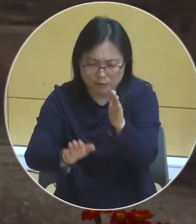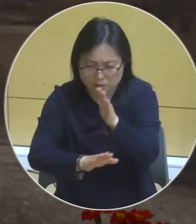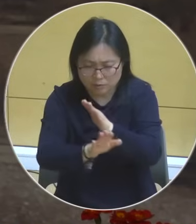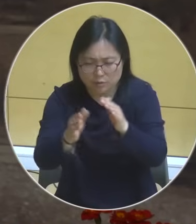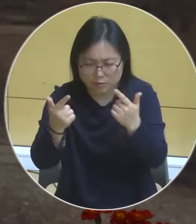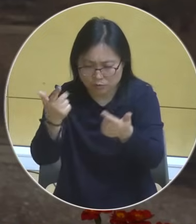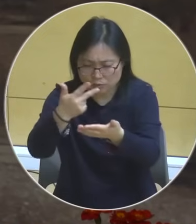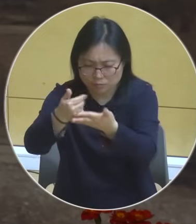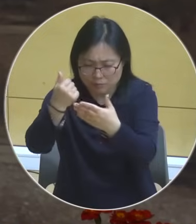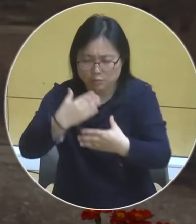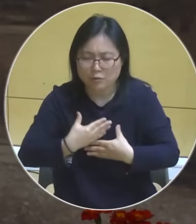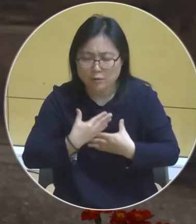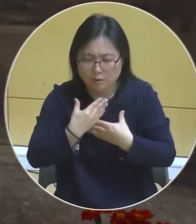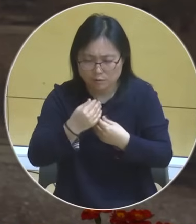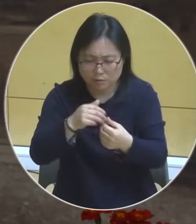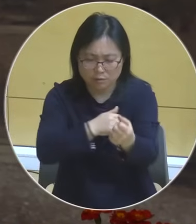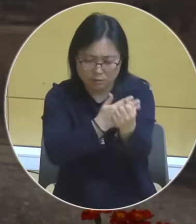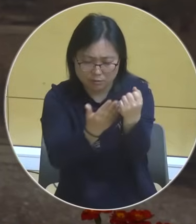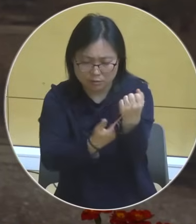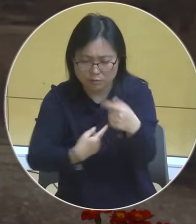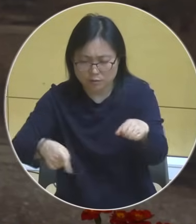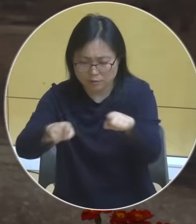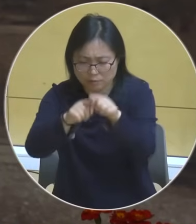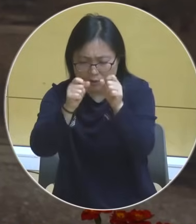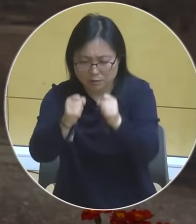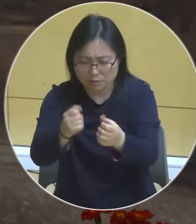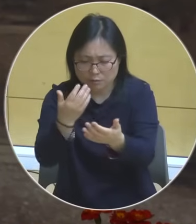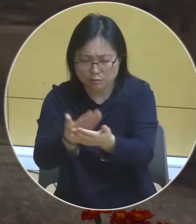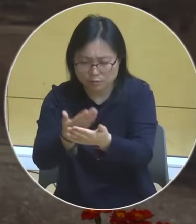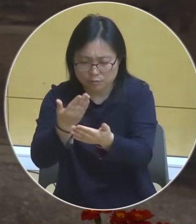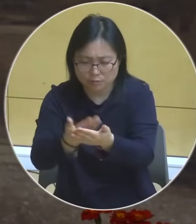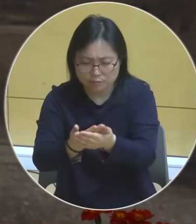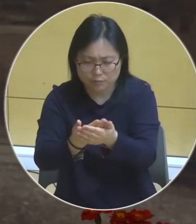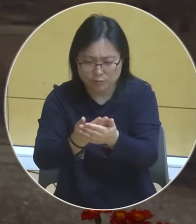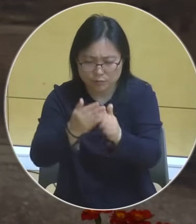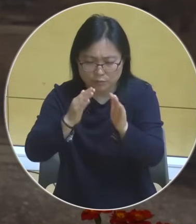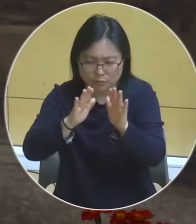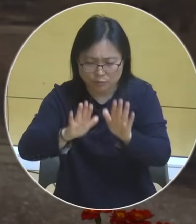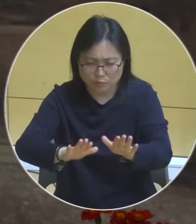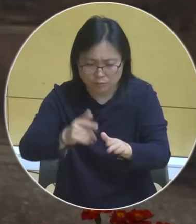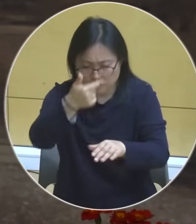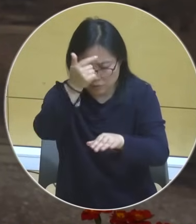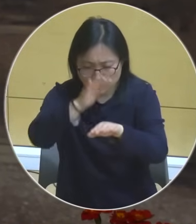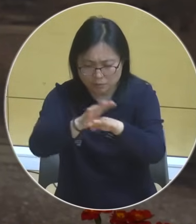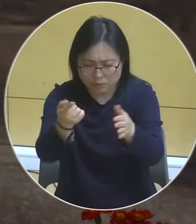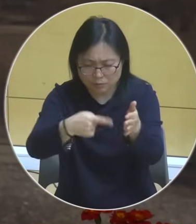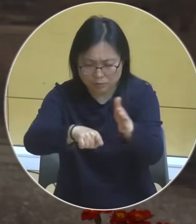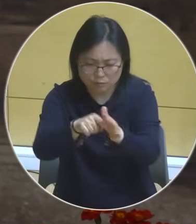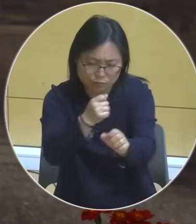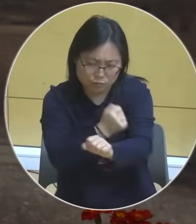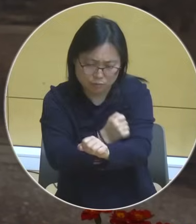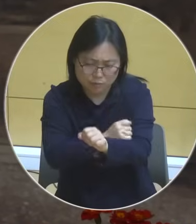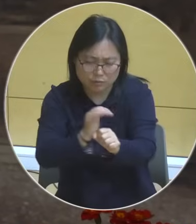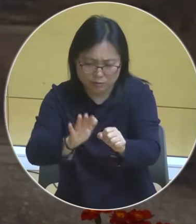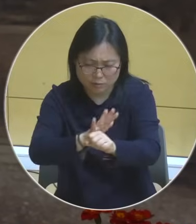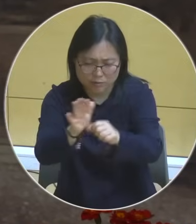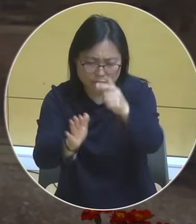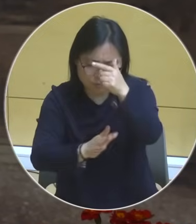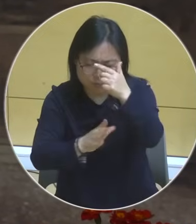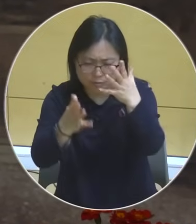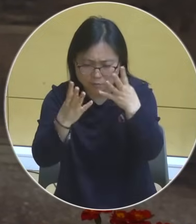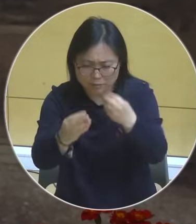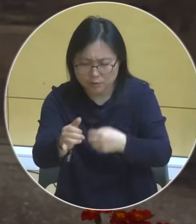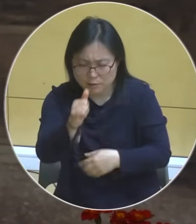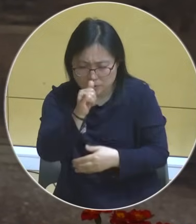가정에는 늘 주의 평안과 능력이 함께하여 주시옵소서. 오늘 또 이 예배를 위해서 수고하는 사랑하는 지체들이 많이